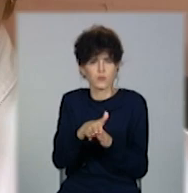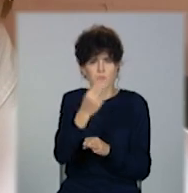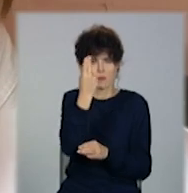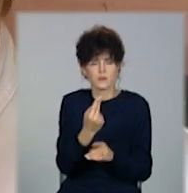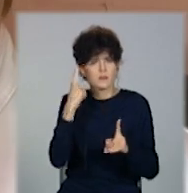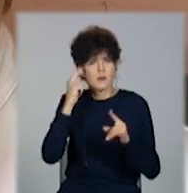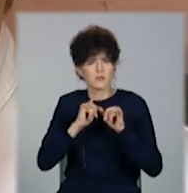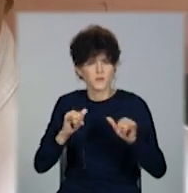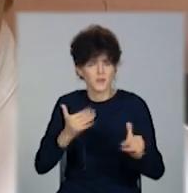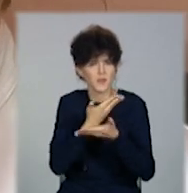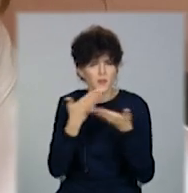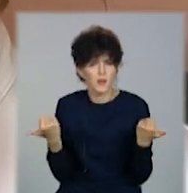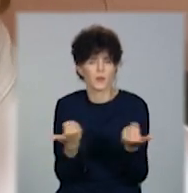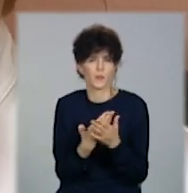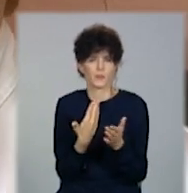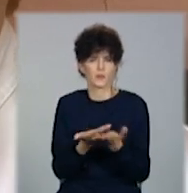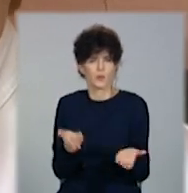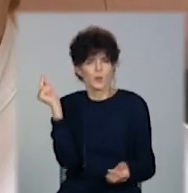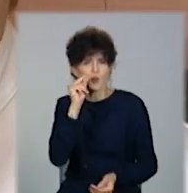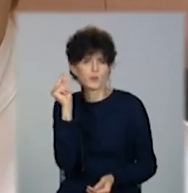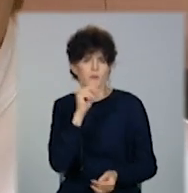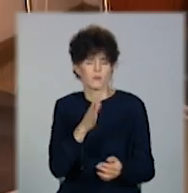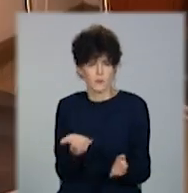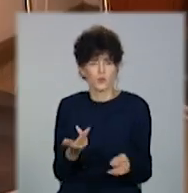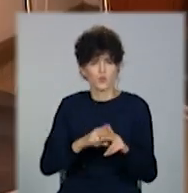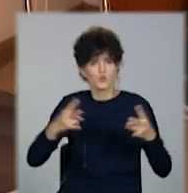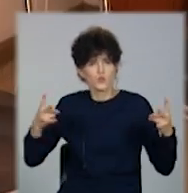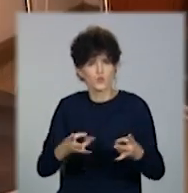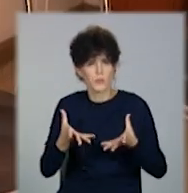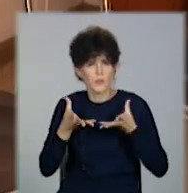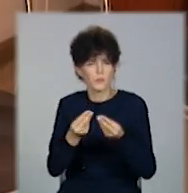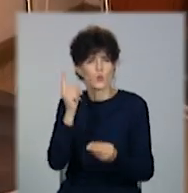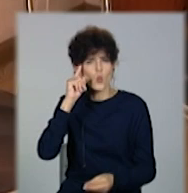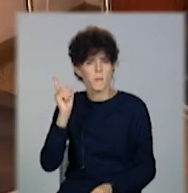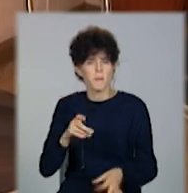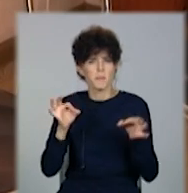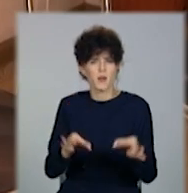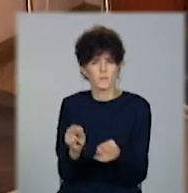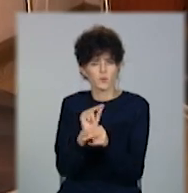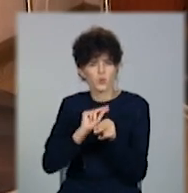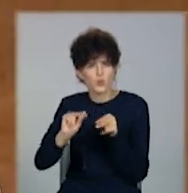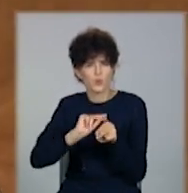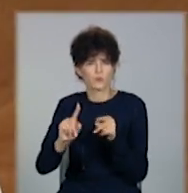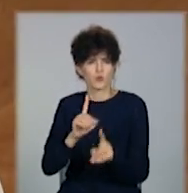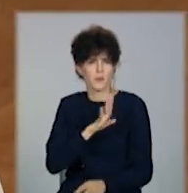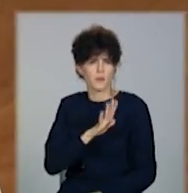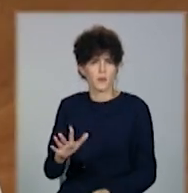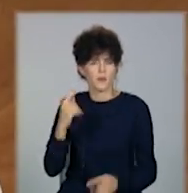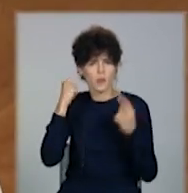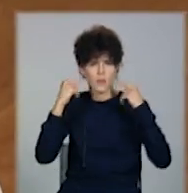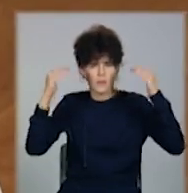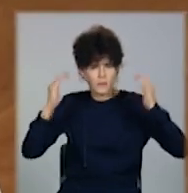не предприняти міри, то будуть результати плачевні. Хвороба дівчинки може прогресувати і закінчитися